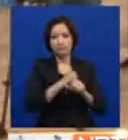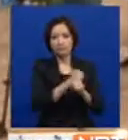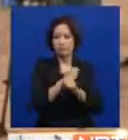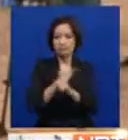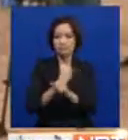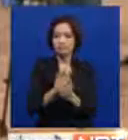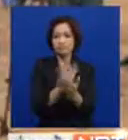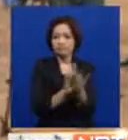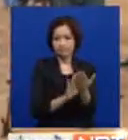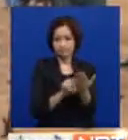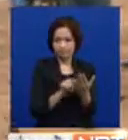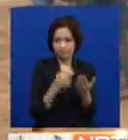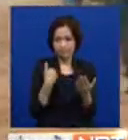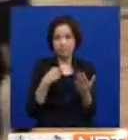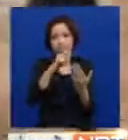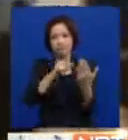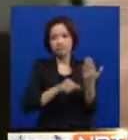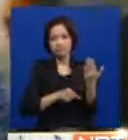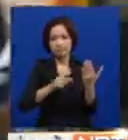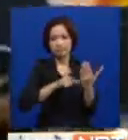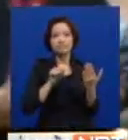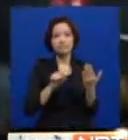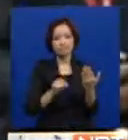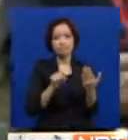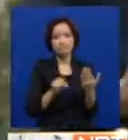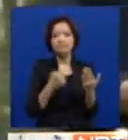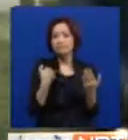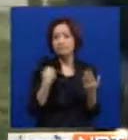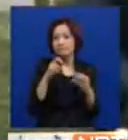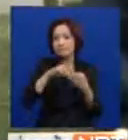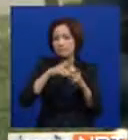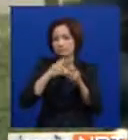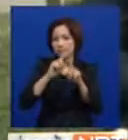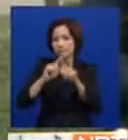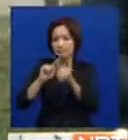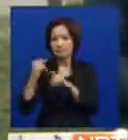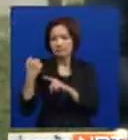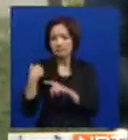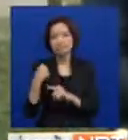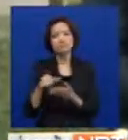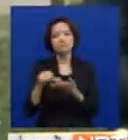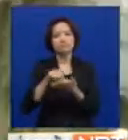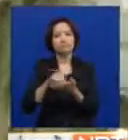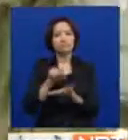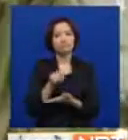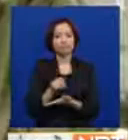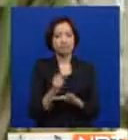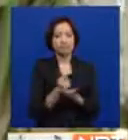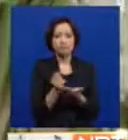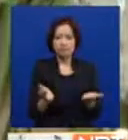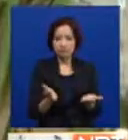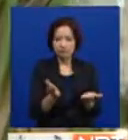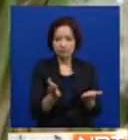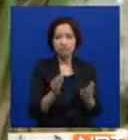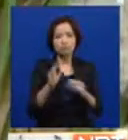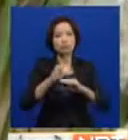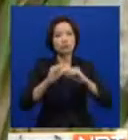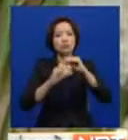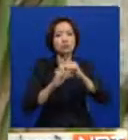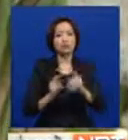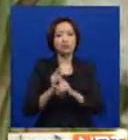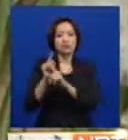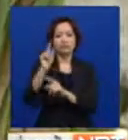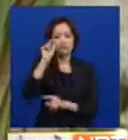ประเทศมุ่งเน้นพื้นที่ชายแดนพื้นที่ที่มีเงื่อนไขปัญหาด้านความมั่นคงและสนับสนุนโครงการอันเนื่องมาจากพระ